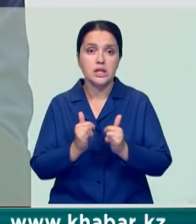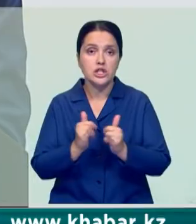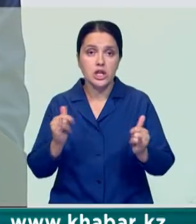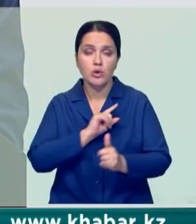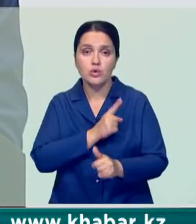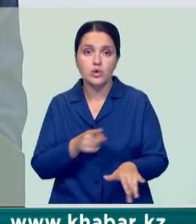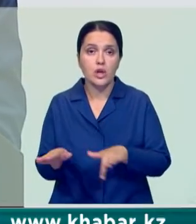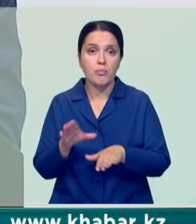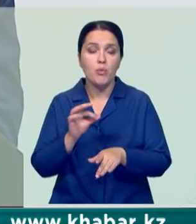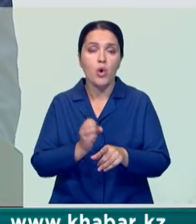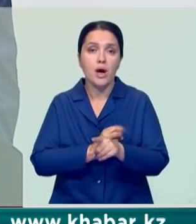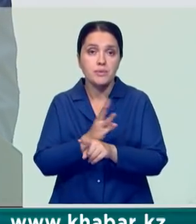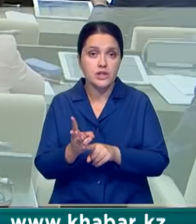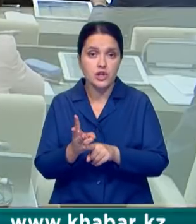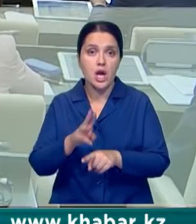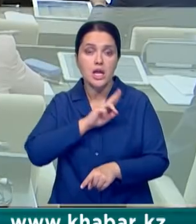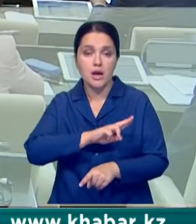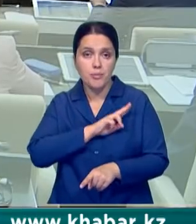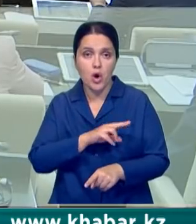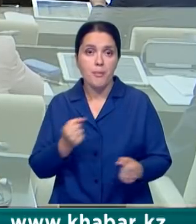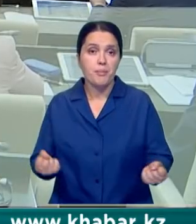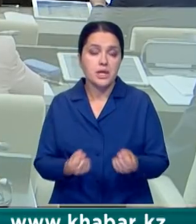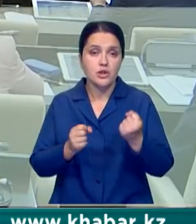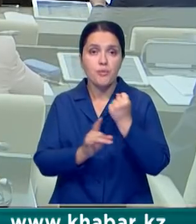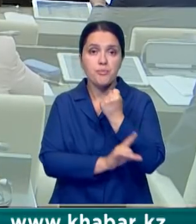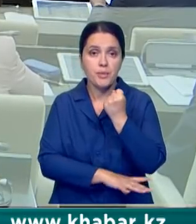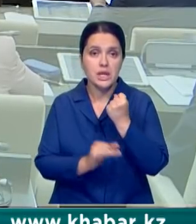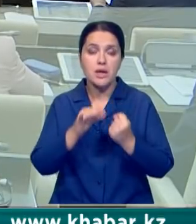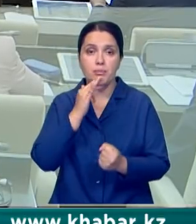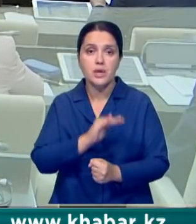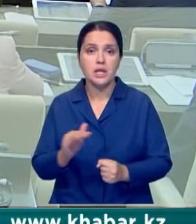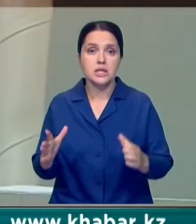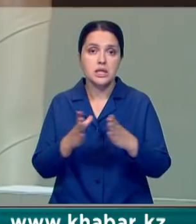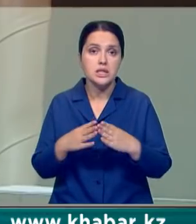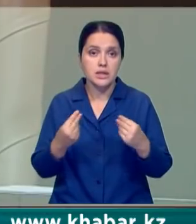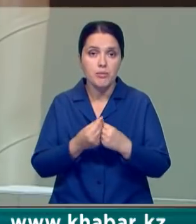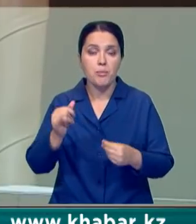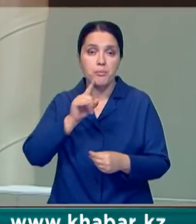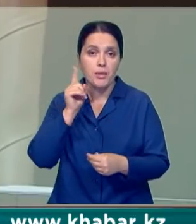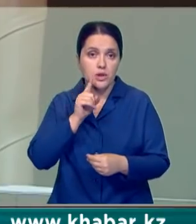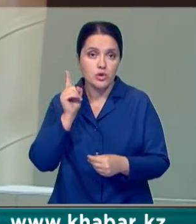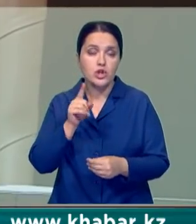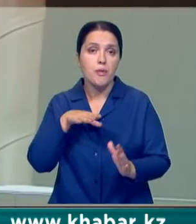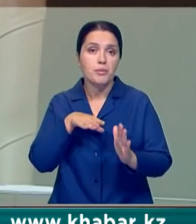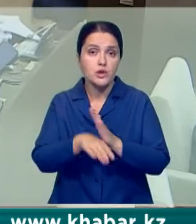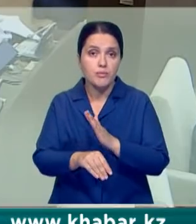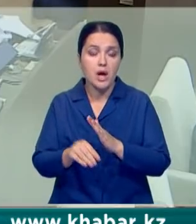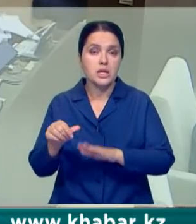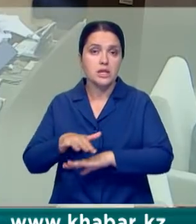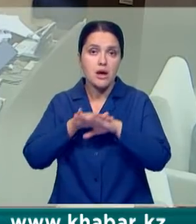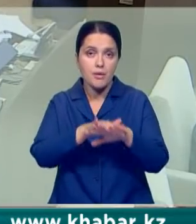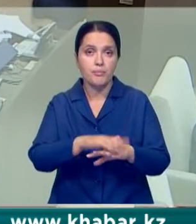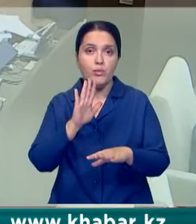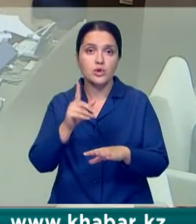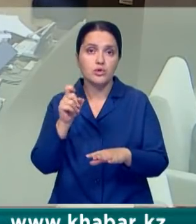числе на расширении и усиление мер по обеспечению занятости поддержки малообеспеченных многодетных семей и молодежи предусматривается